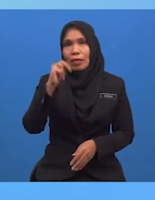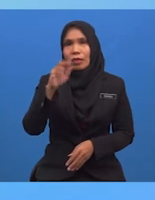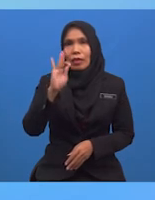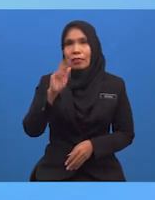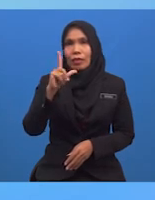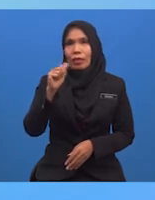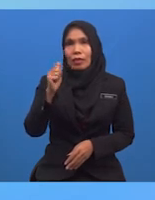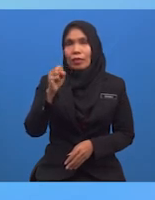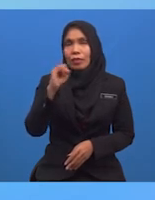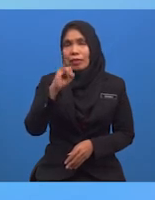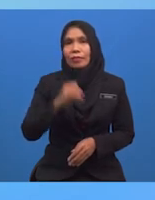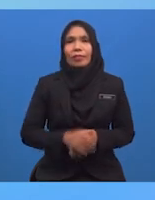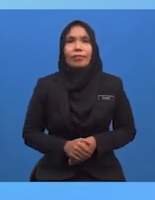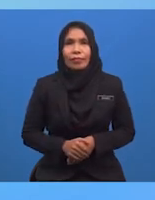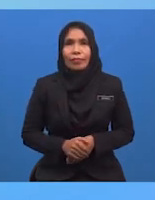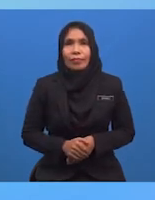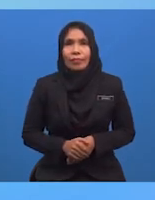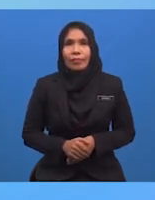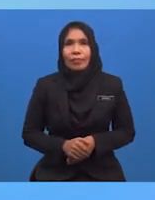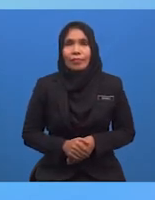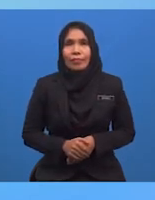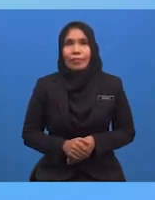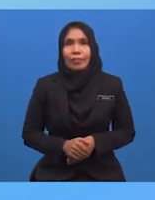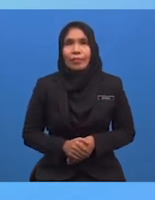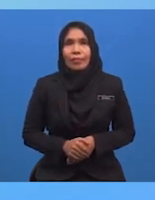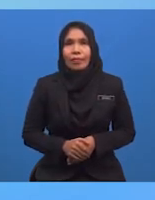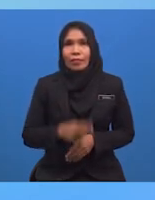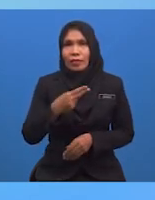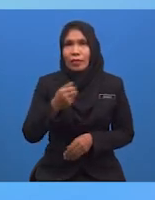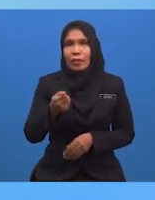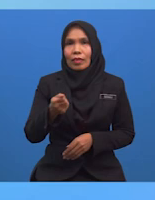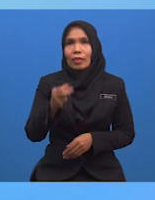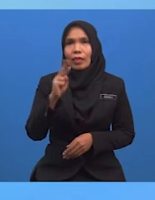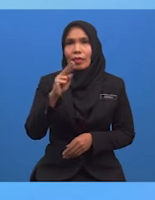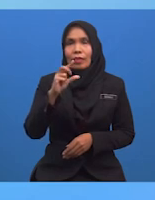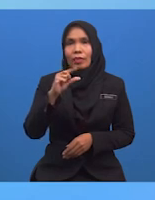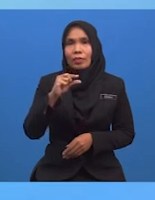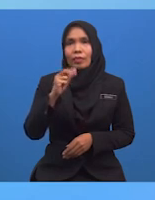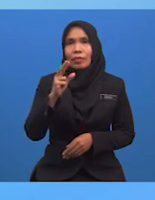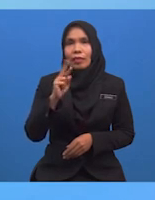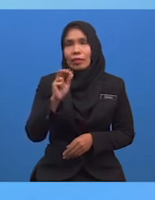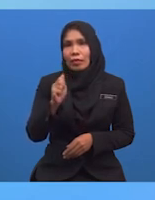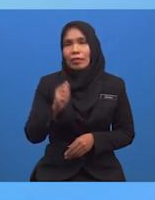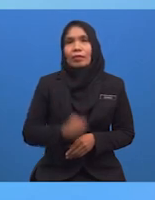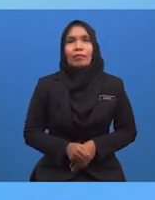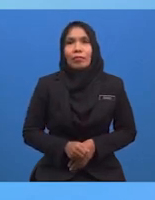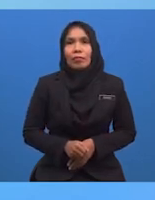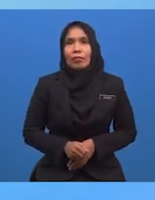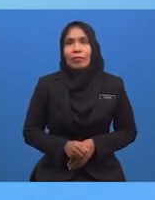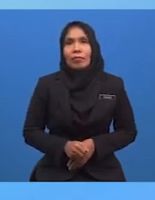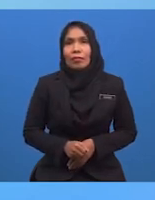Inflasi dalam negara juga akan menyebabkan harga ekspor negara itu lebih tinggi,